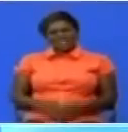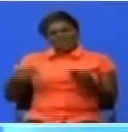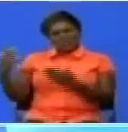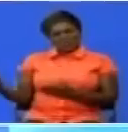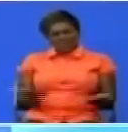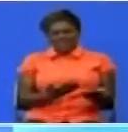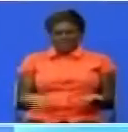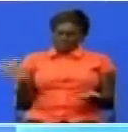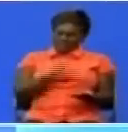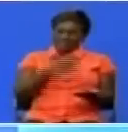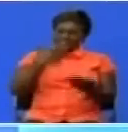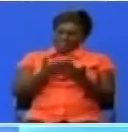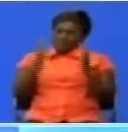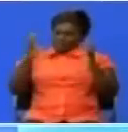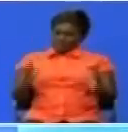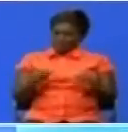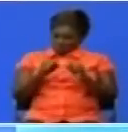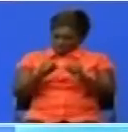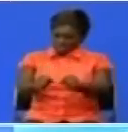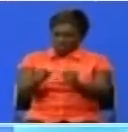Karibu tena na asante sana kwa kuendelea kuwa nasi.